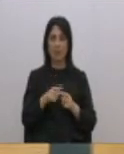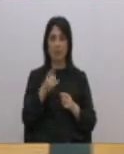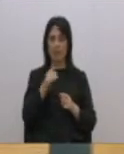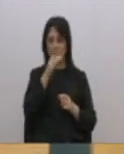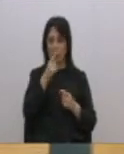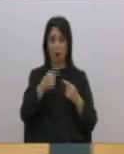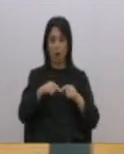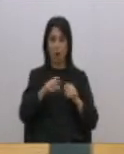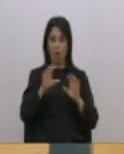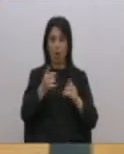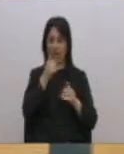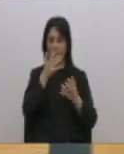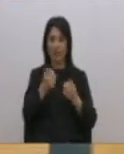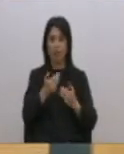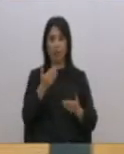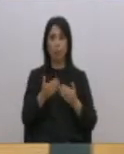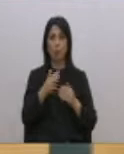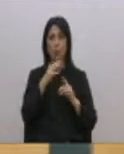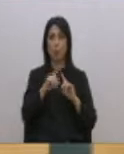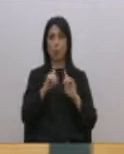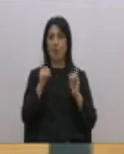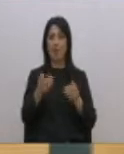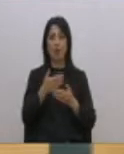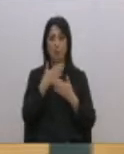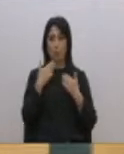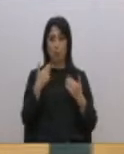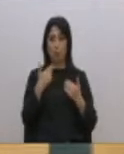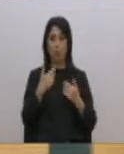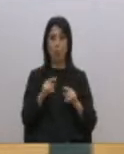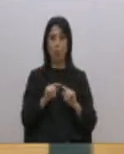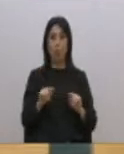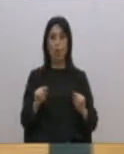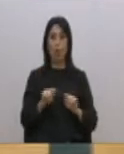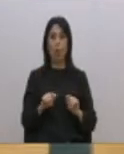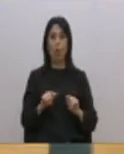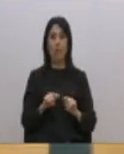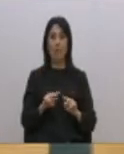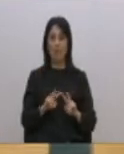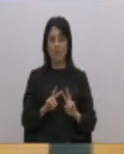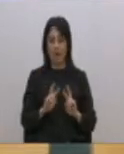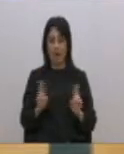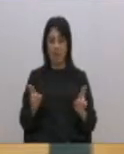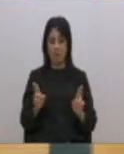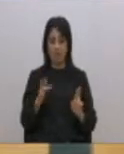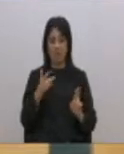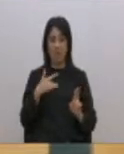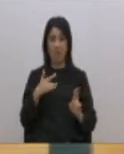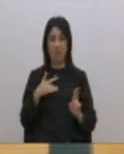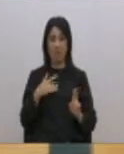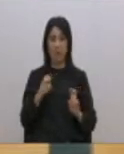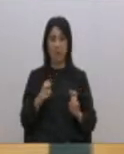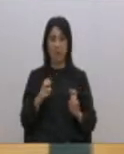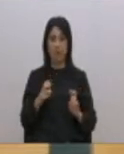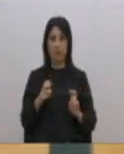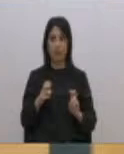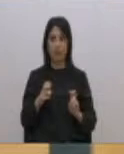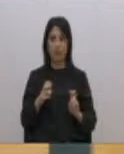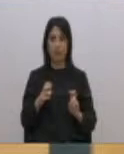când suvermire. Tu umbraule suba ara se vops. Opoziția analogiuri tipis. Acest fapt.